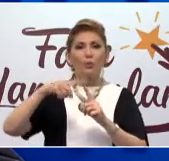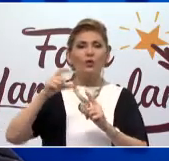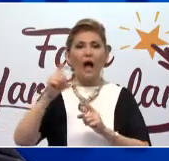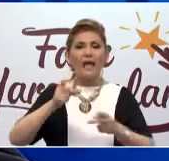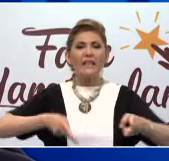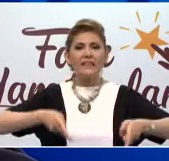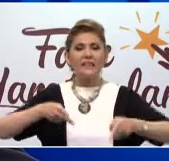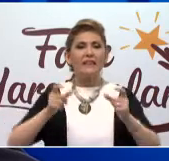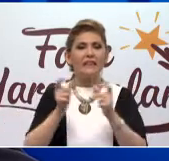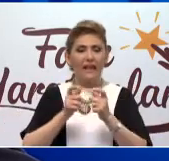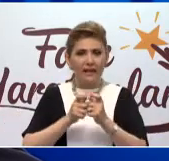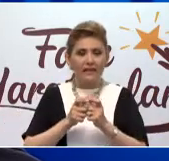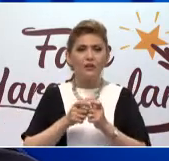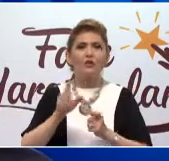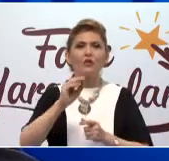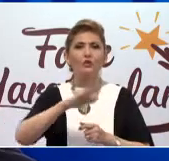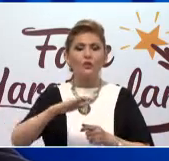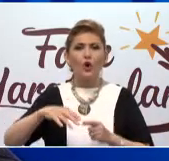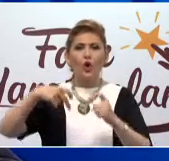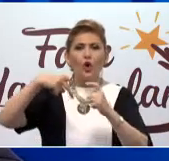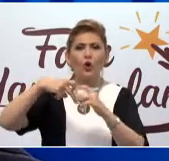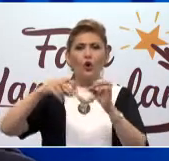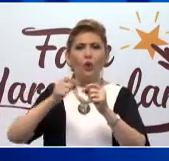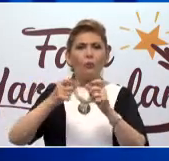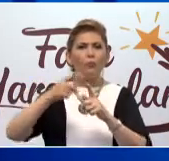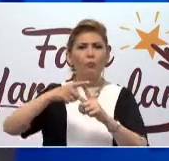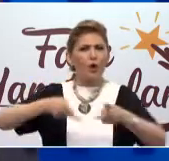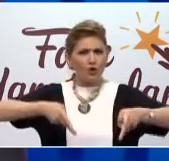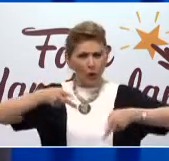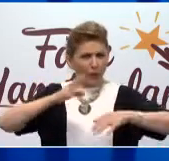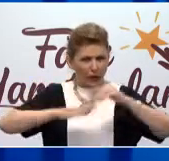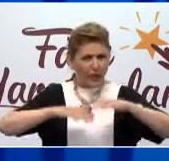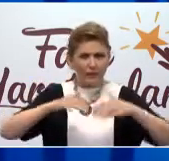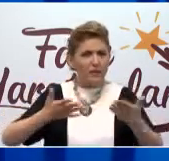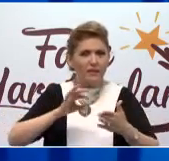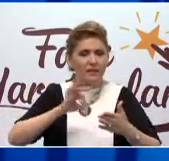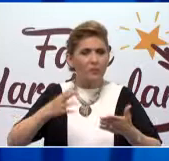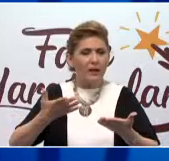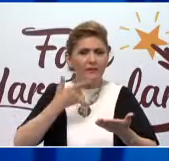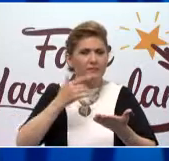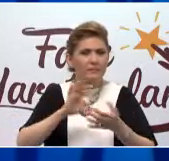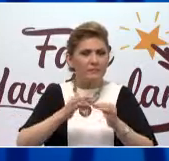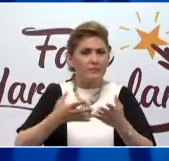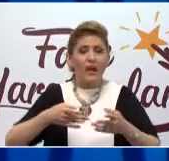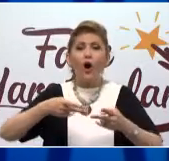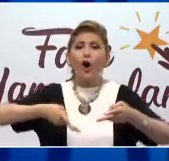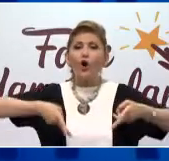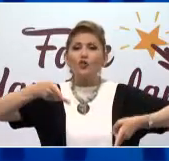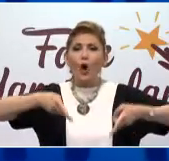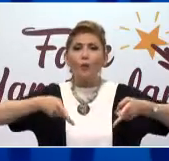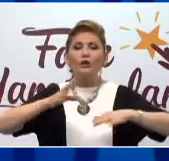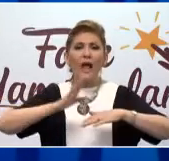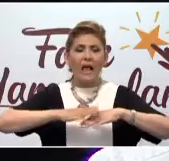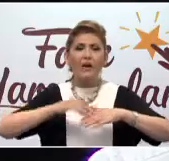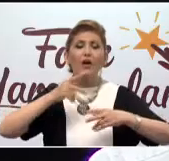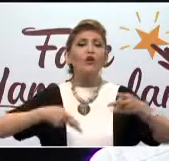anlamda çocukların robot ellerine mi kavuşuyorlar? Tam olarak ne yapıyorsunuz? Kelimeleri seçmekte zorlanıyorum bazen. Robotel diyoruz aslında,